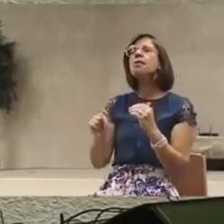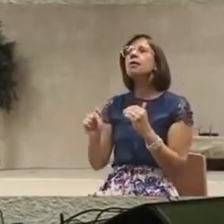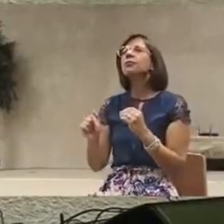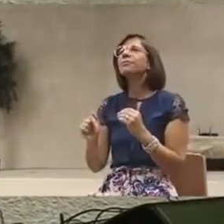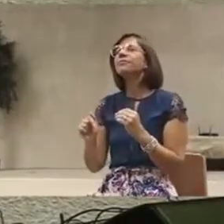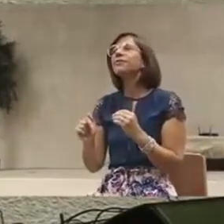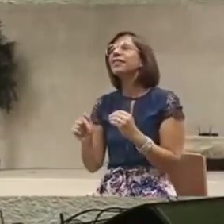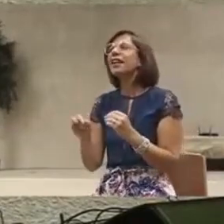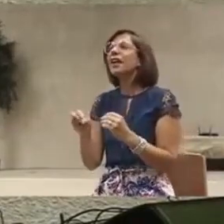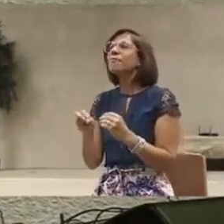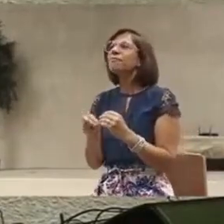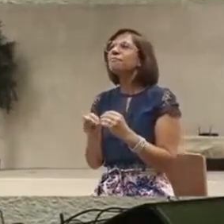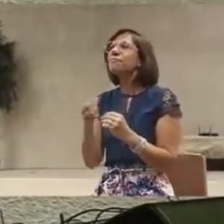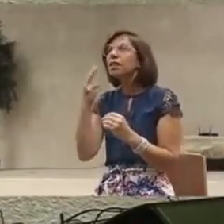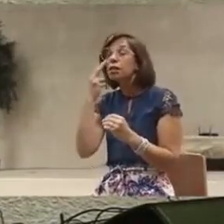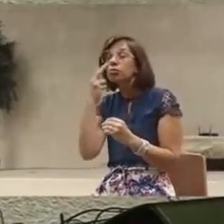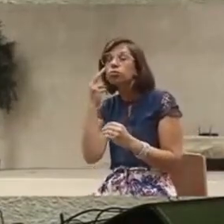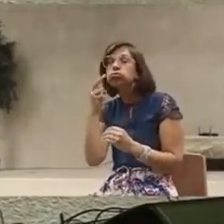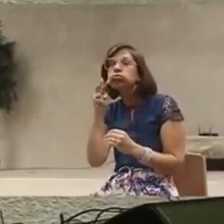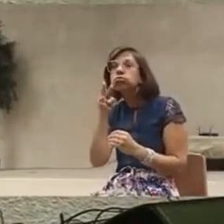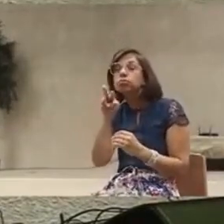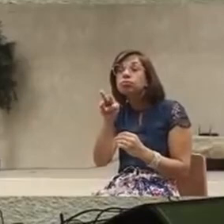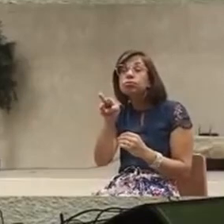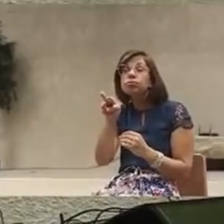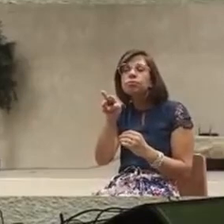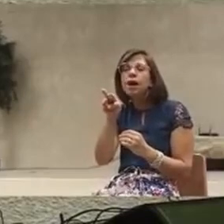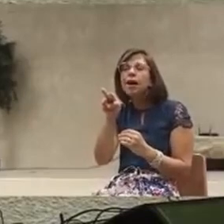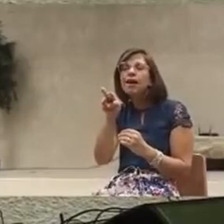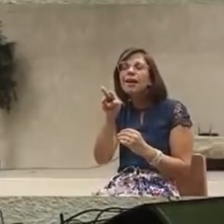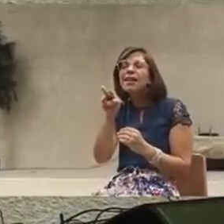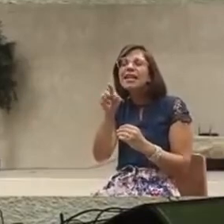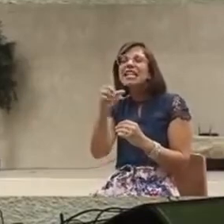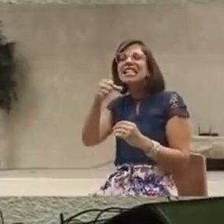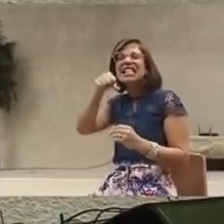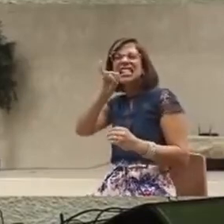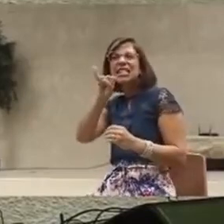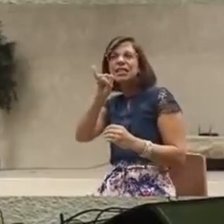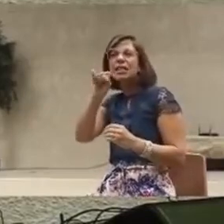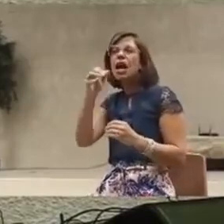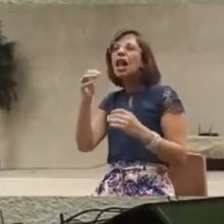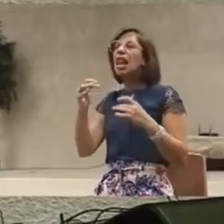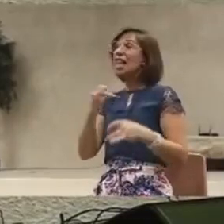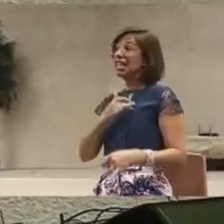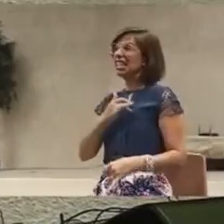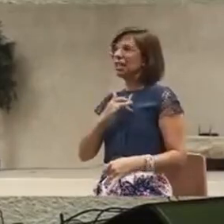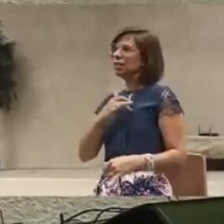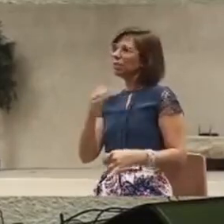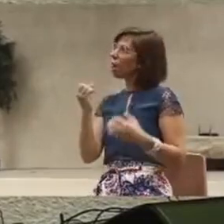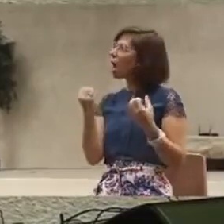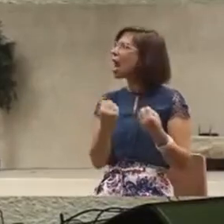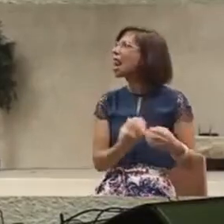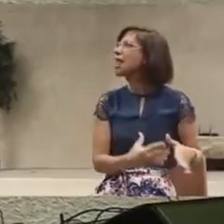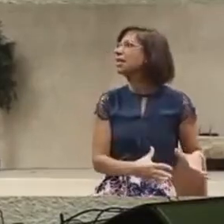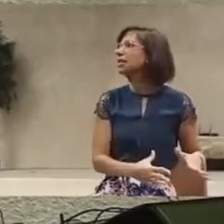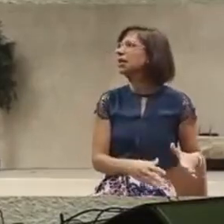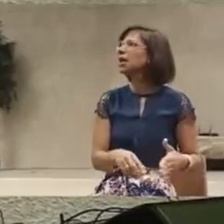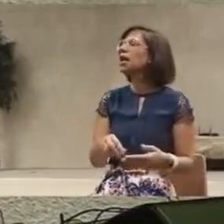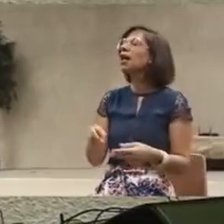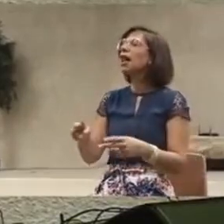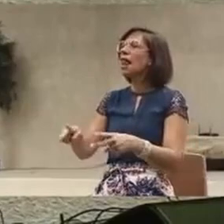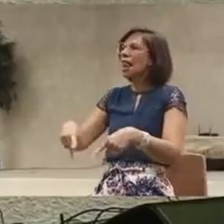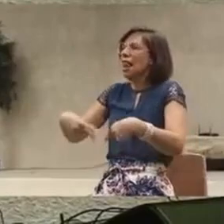Vous voyez, le peuple d'Israël se plaignait. Je prends un épisode où le peuple